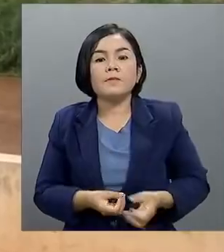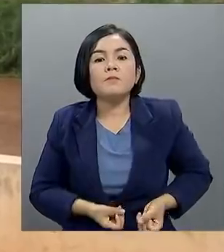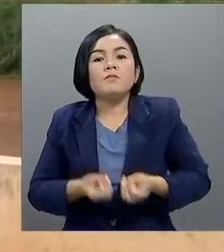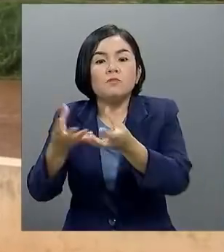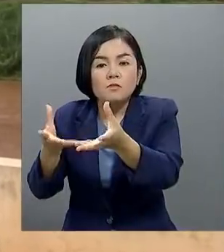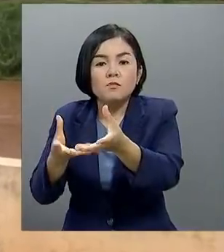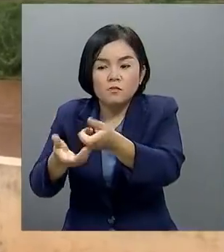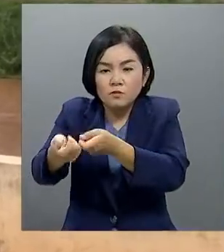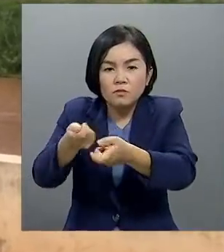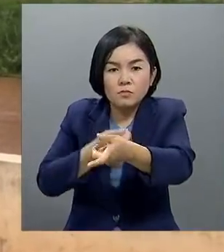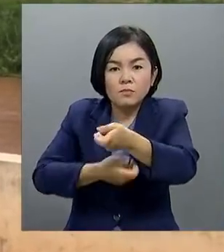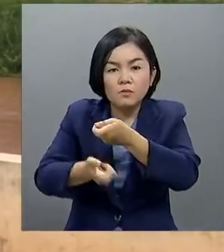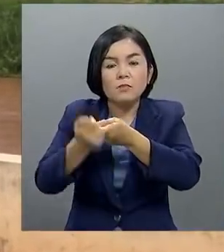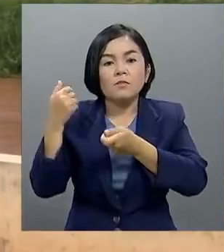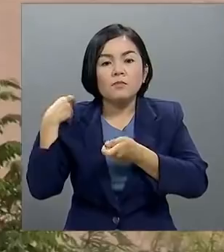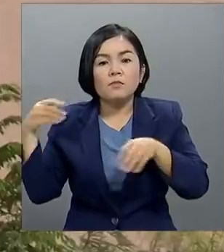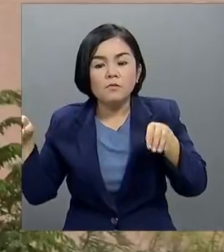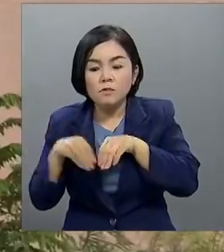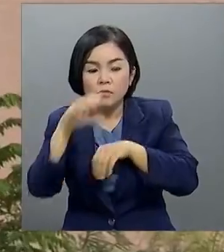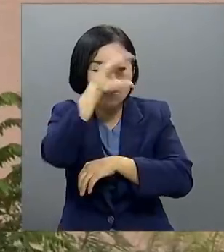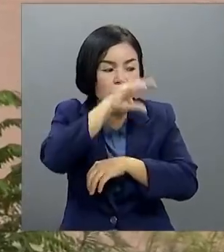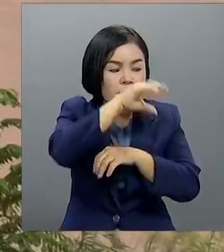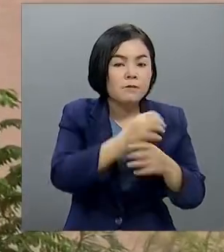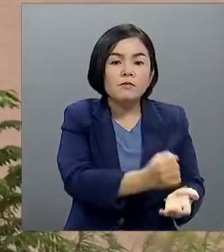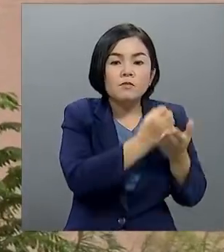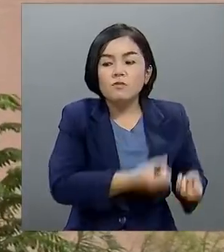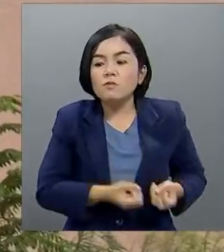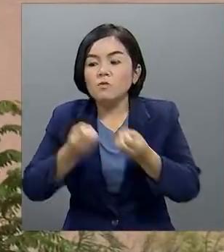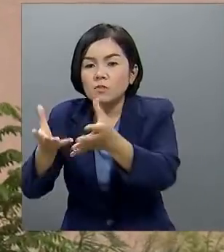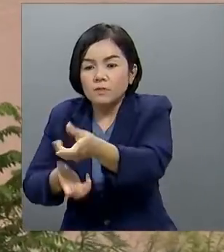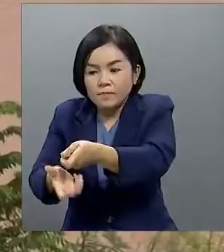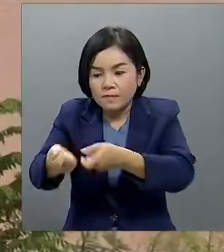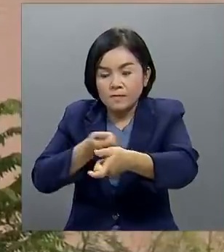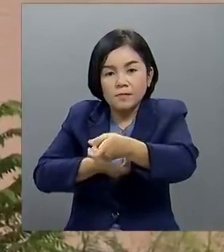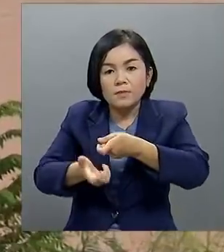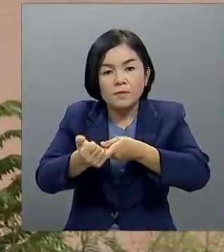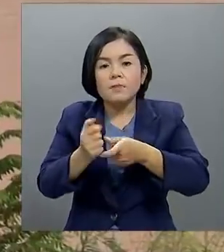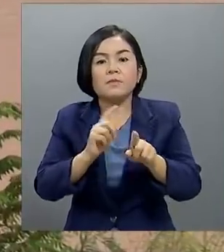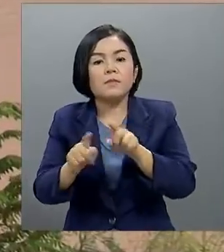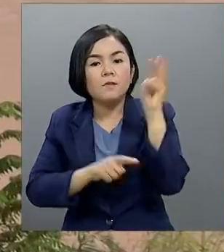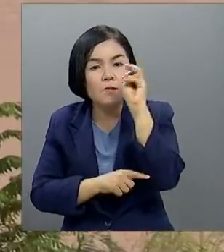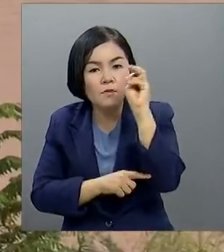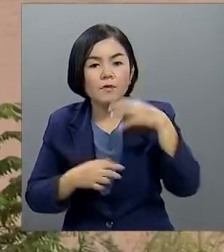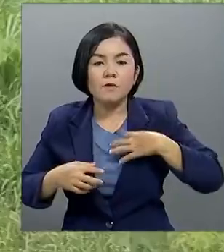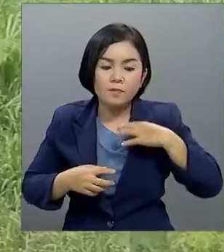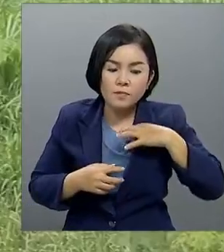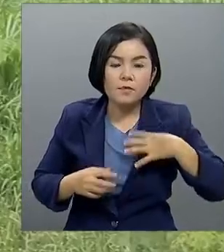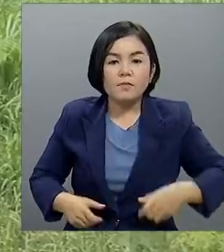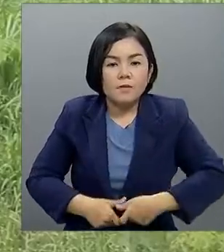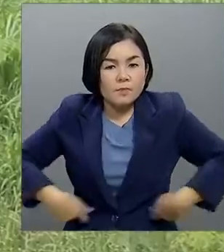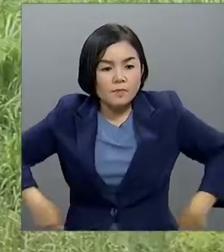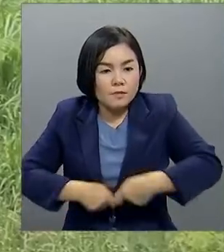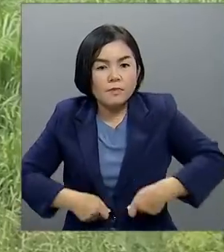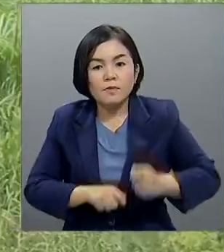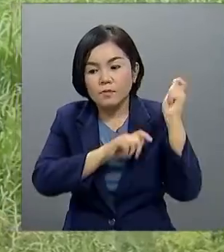ก็ยื่นอุปกรณ์ที่อยู่ใกล้ให้เขาได้จับนะครับแล้วก็ดึงเขาเข้ามาเช่นไม้เสื้อผ้าขาวม้าให้คนตกน้ำเนี่ยจับ